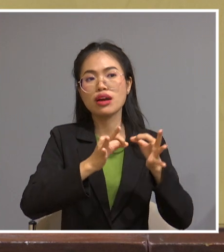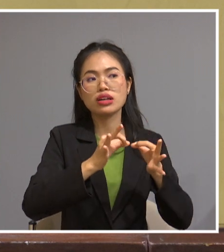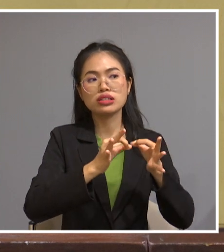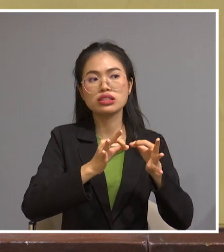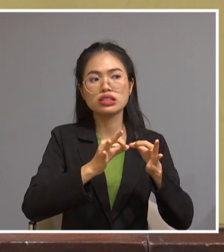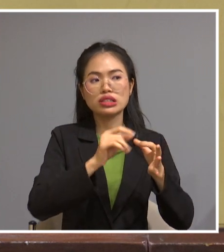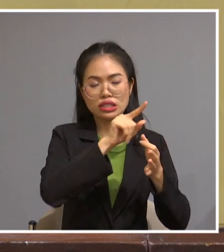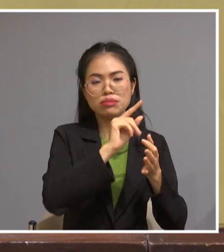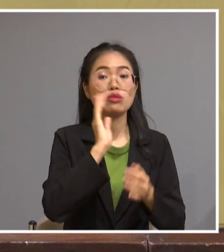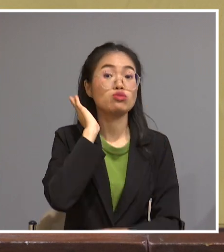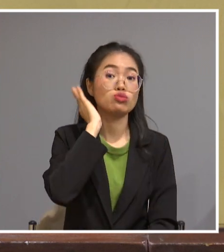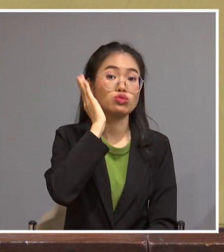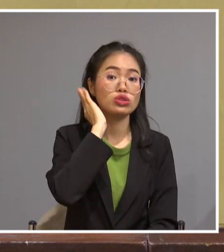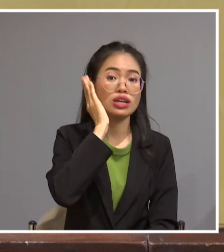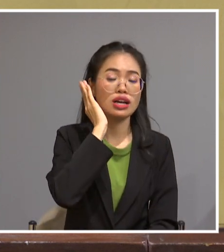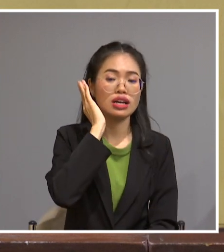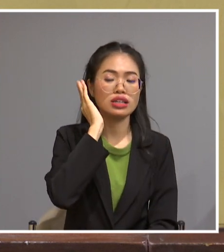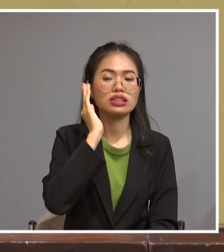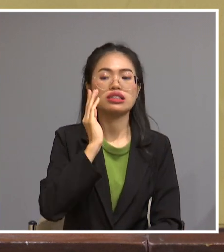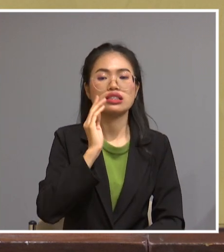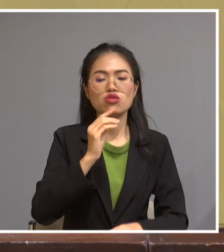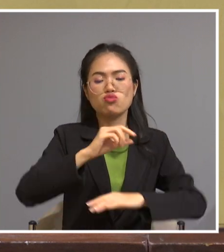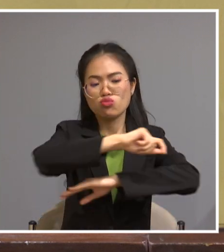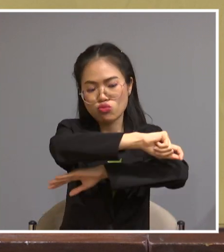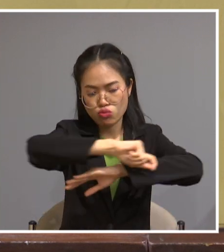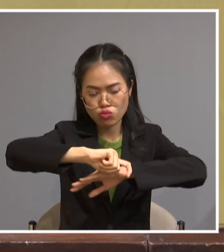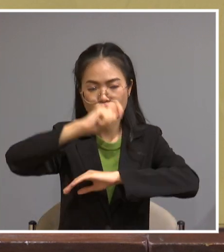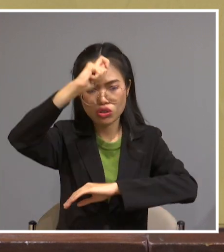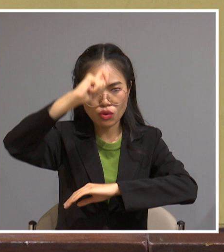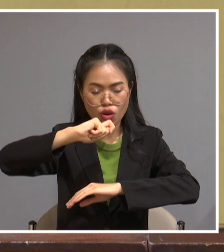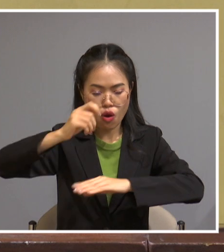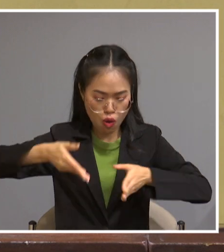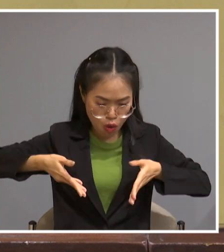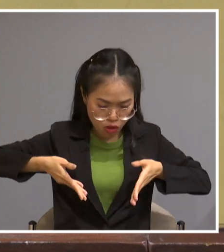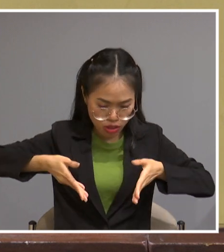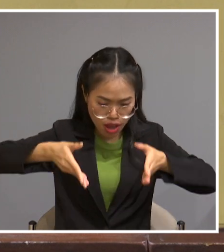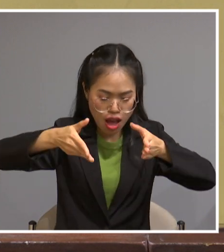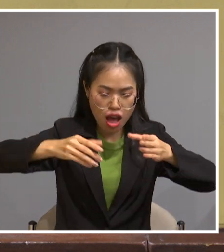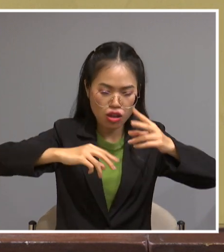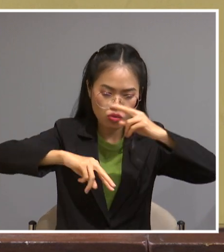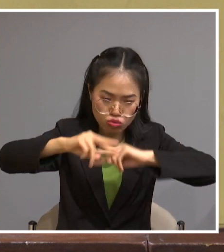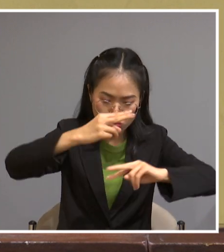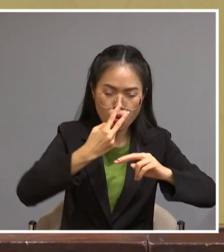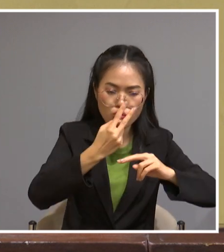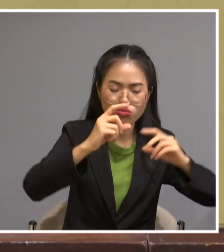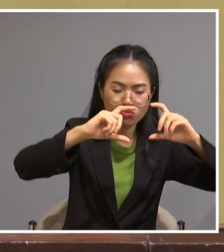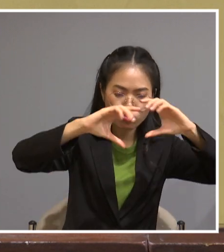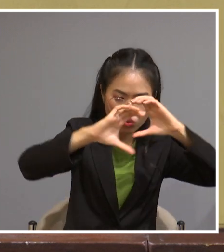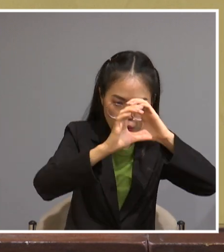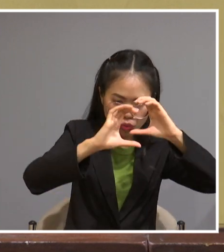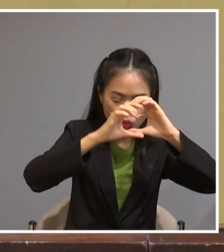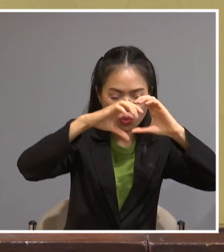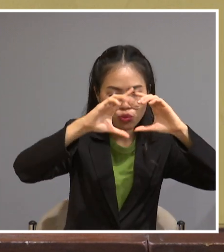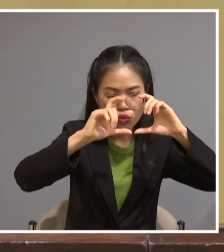อนายสุพชัย มหากิิ วิสว่ากรโยทาเชือชาญ สำนักงาน สำหวจแล้ออกแบบ กลมทางหลวงนะครั